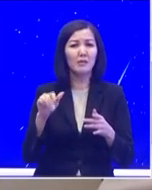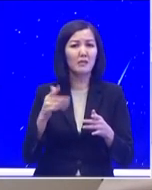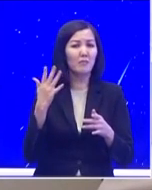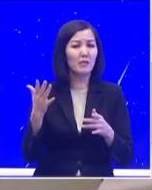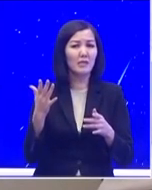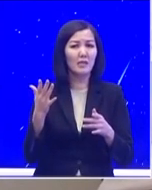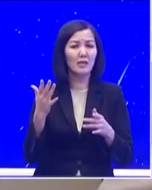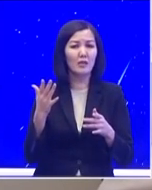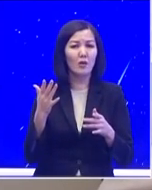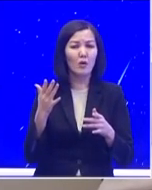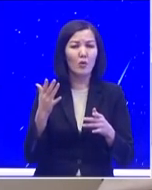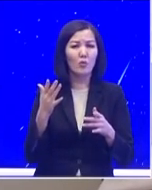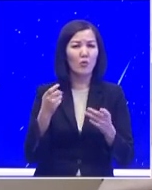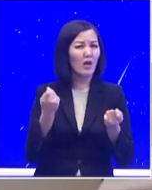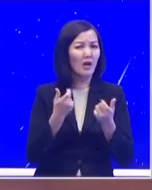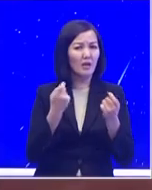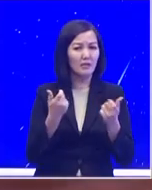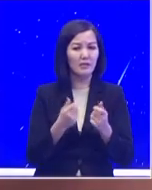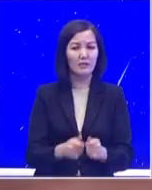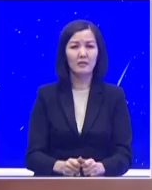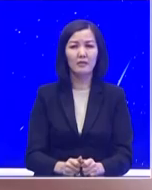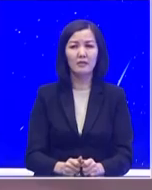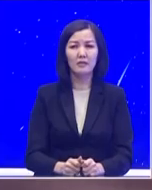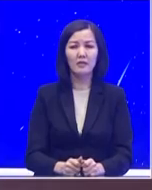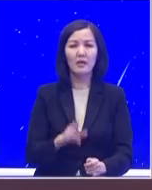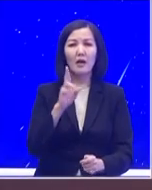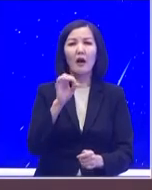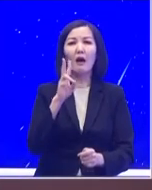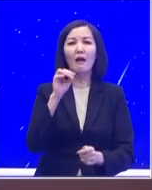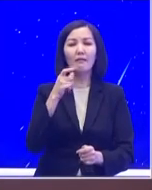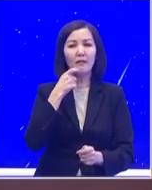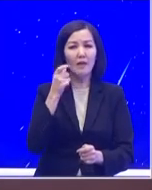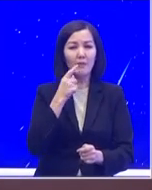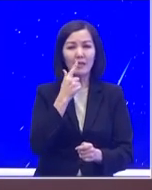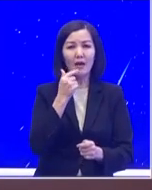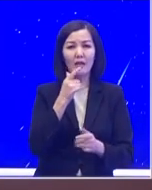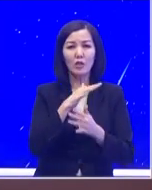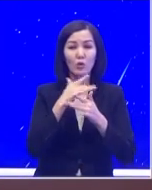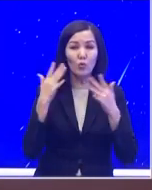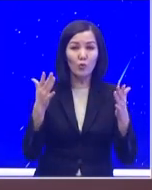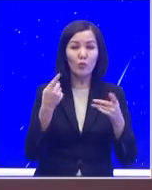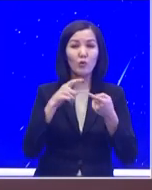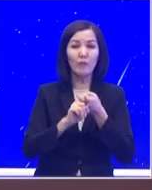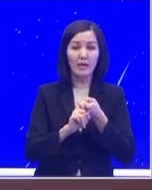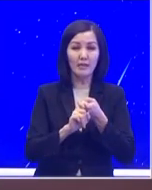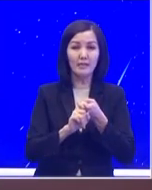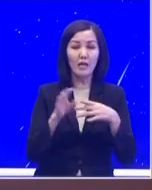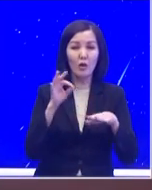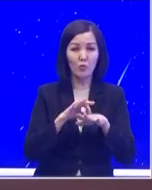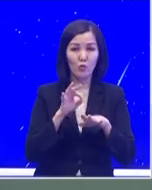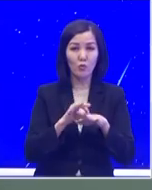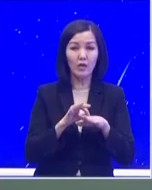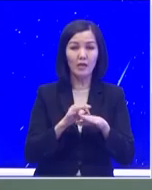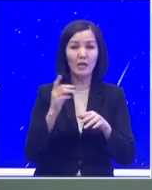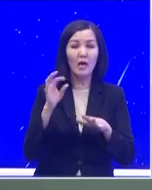деген редко у кого найдете. Қант диабеті бұл қанда қант мөлшерінің көбейіп кетуінен пайда болатын ауру.